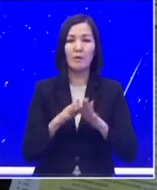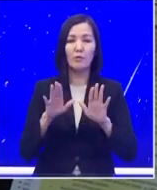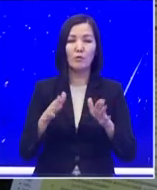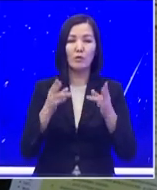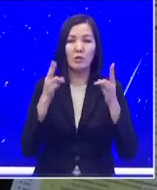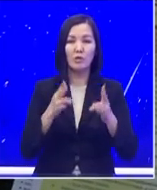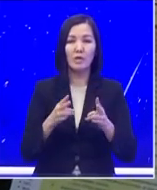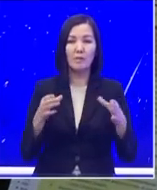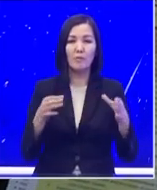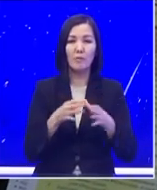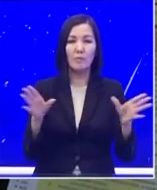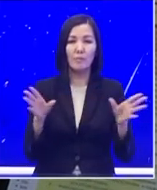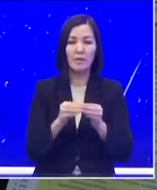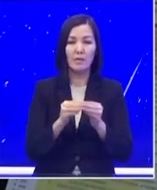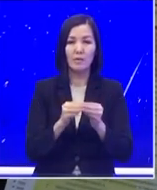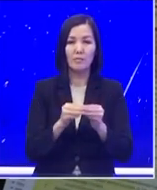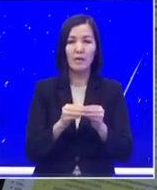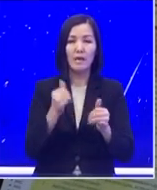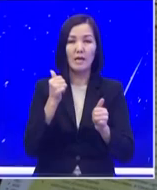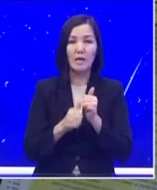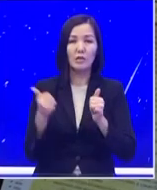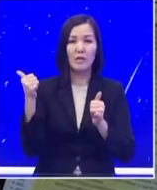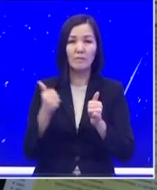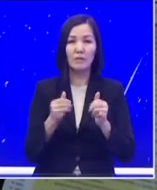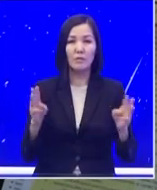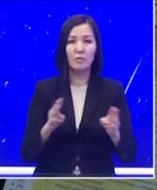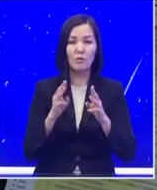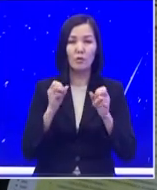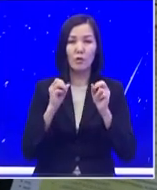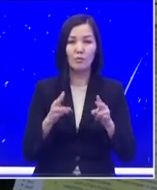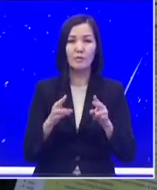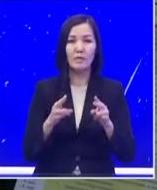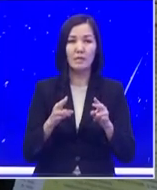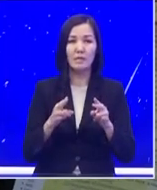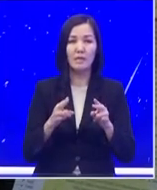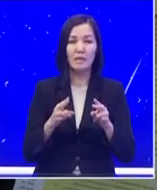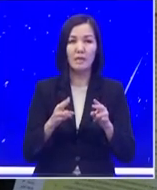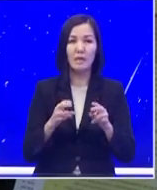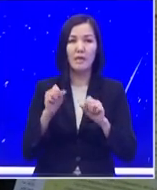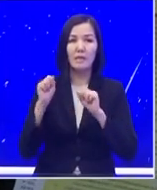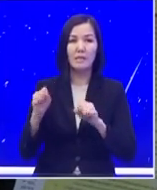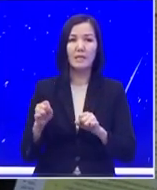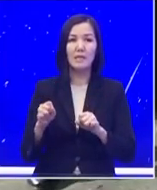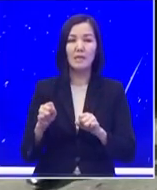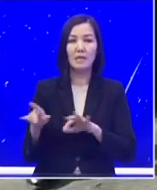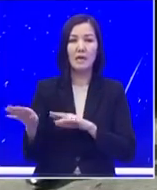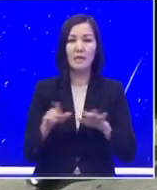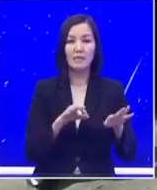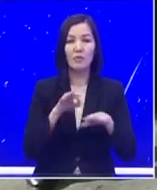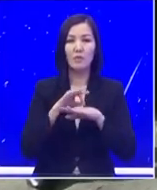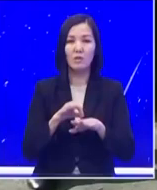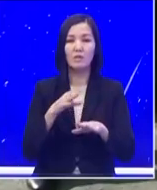көрсету бөлімімен бірлесе отырып, әр апта сайын өрт қауіпсіздігінен сақтан, улы қазан сақтан атты акциялар ұйымдастырып тұрамыз.